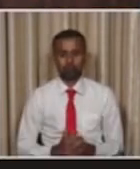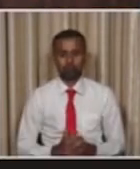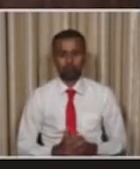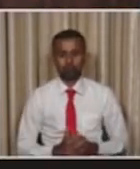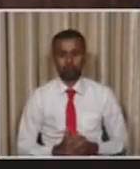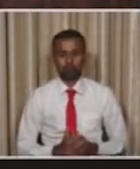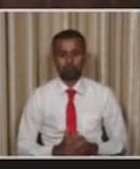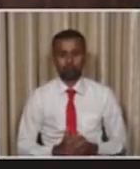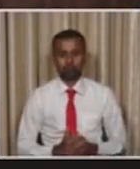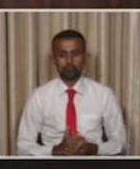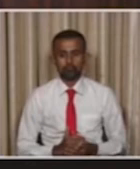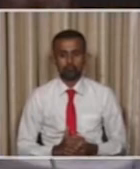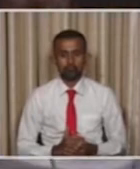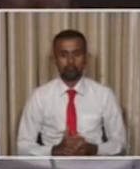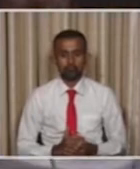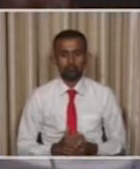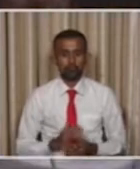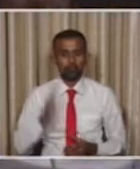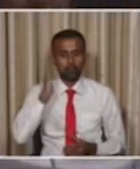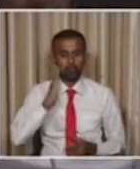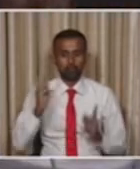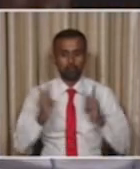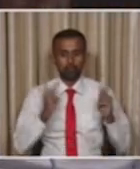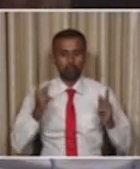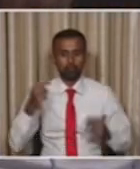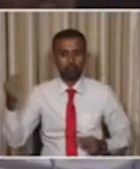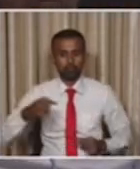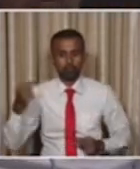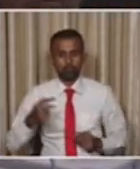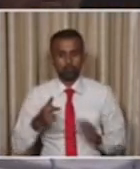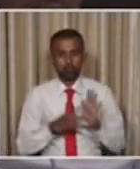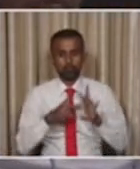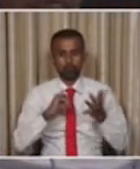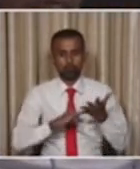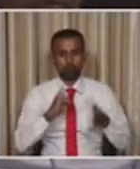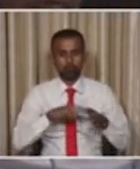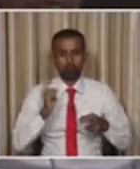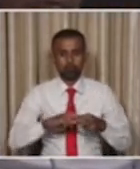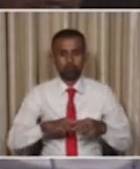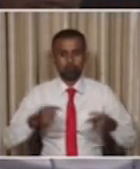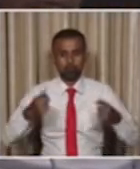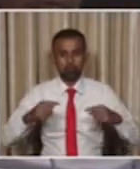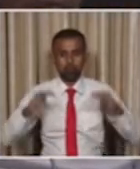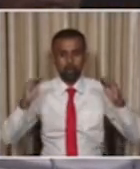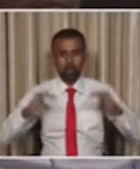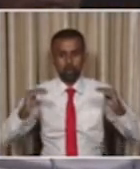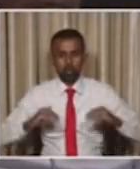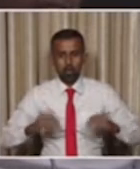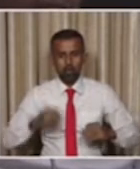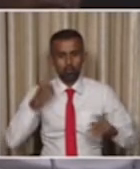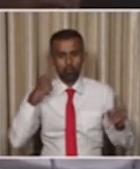නෙමෙයි. මේ මේ විදේශික සංචාරකයන්ගේ පැමිණීම මේ වීසා හුටපටෙන් පස්සේ අඩු විනාය කියන එක